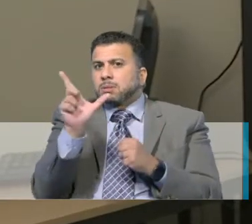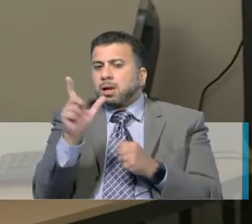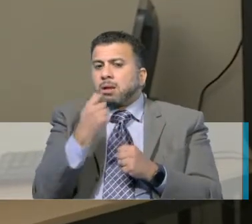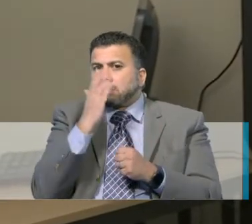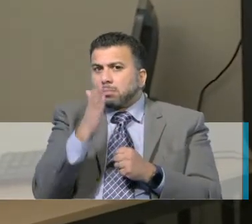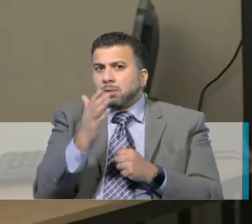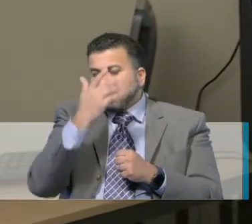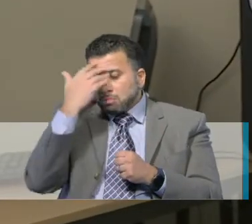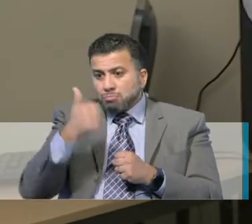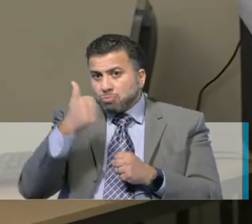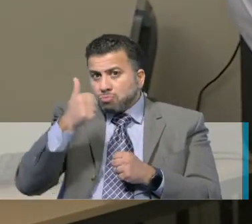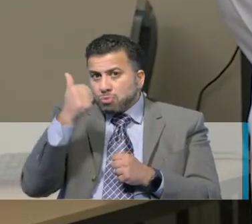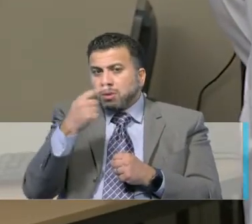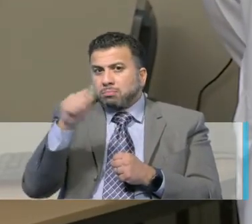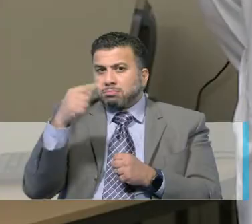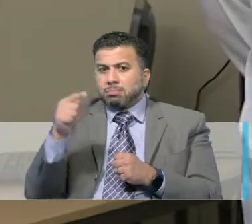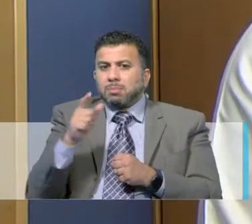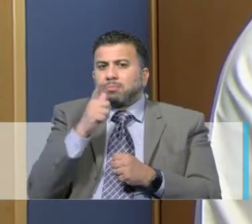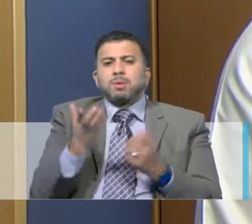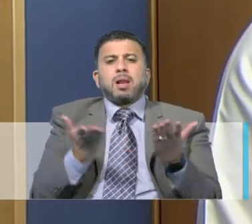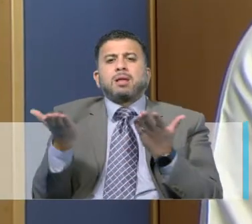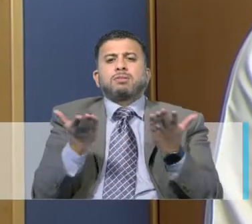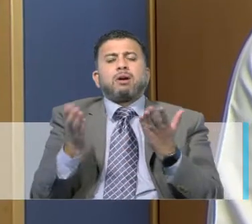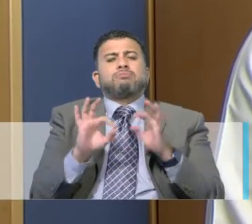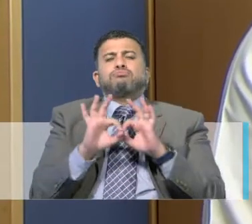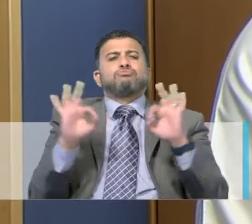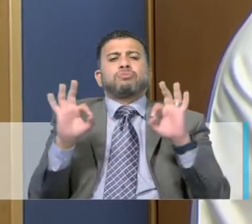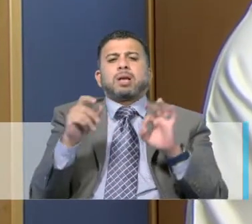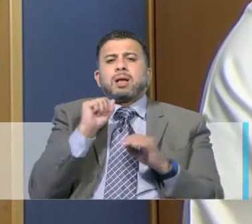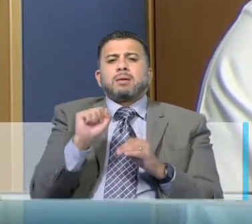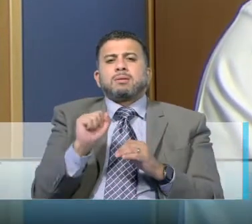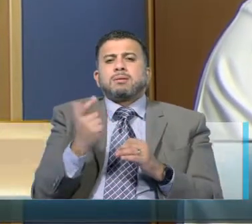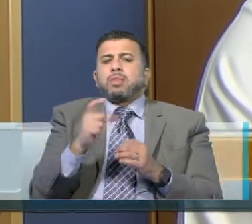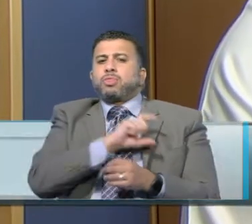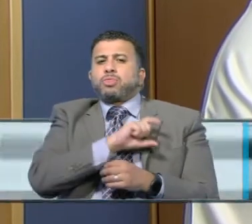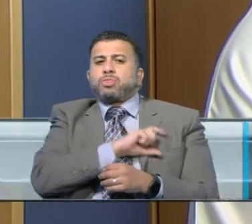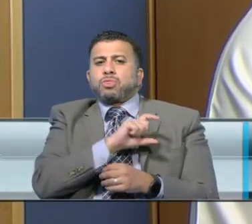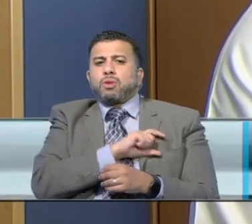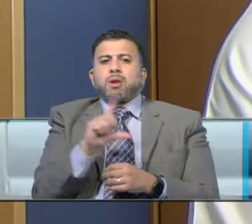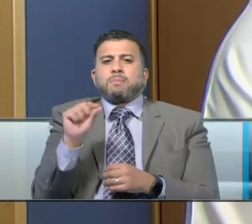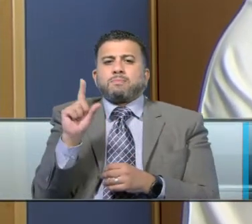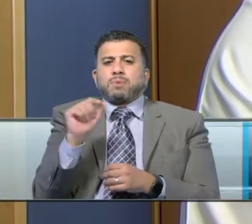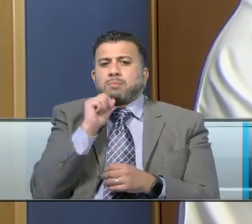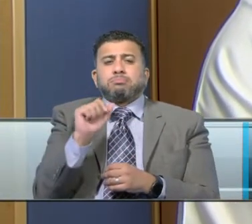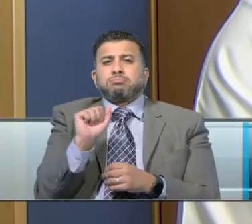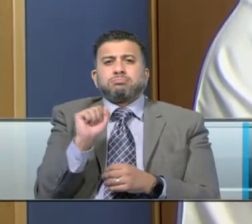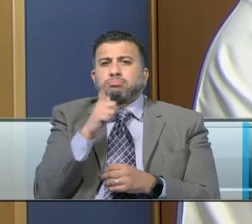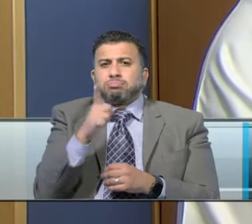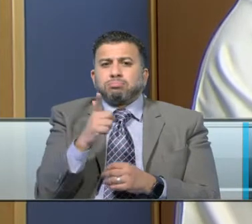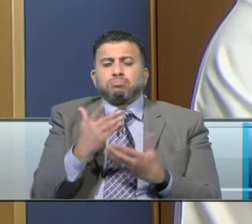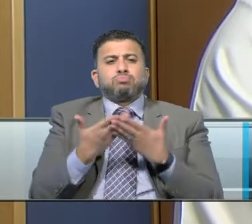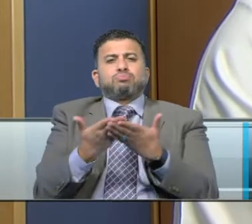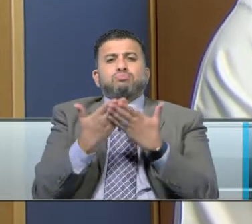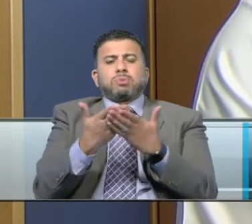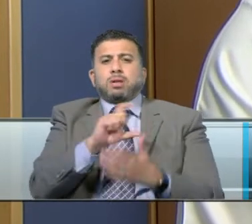ومصداقية النتائج. تأتي الإدارة بتجهيز البيئة الطلابية الممتازة بحيث تساعد